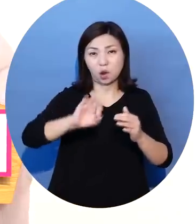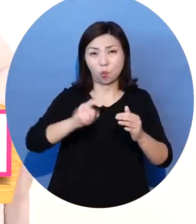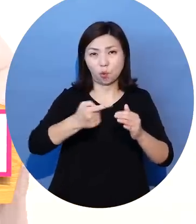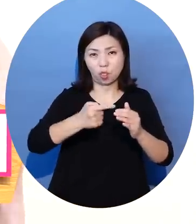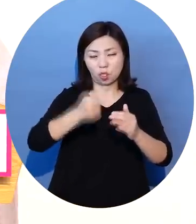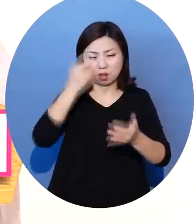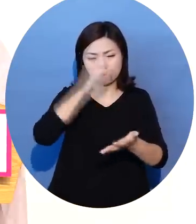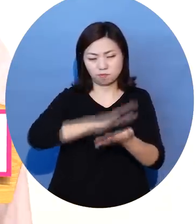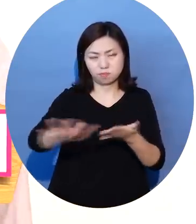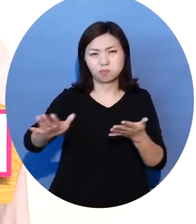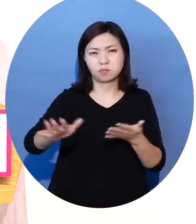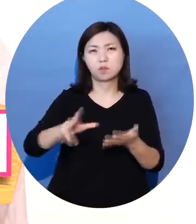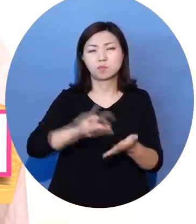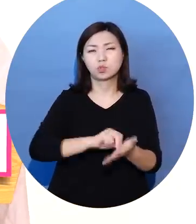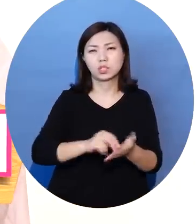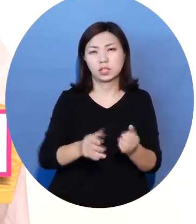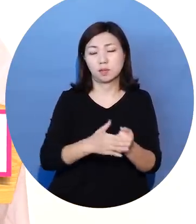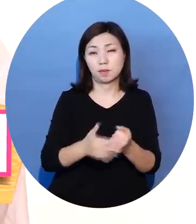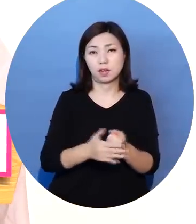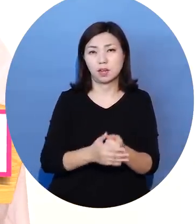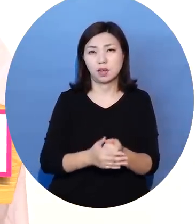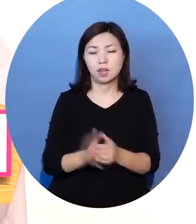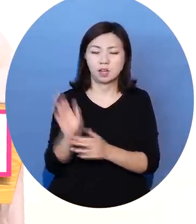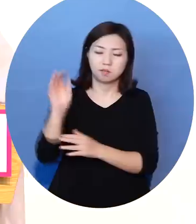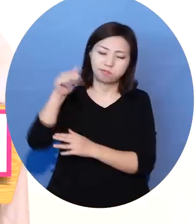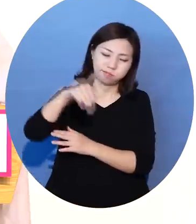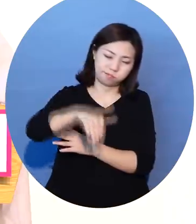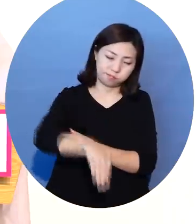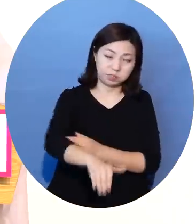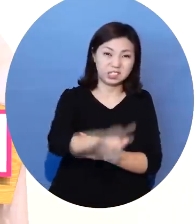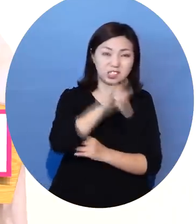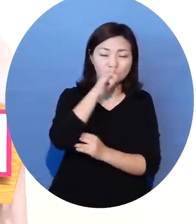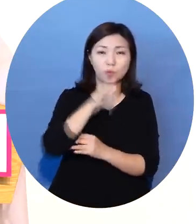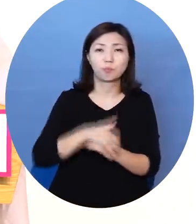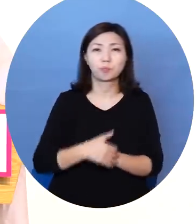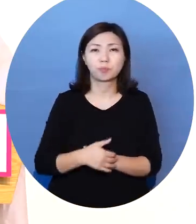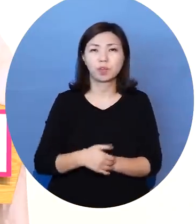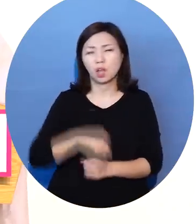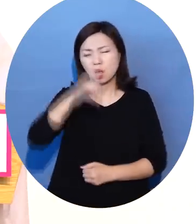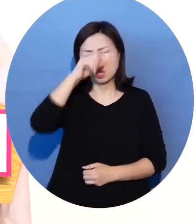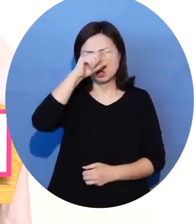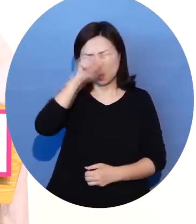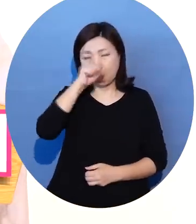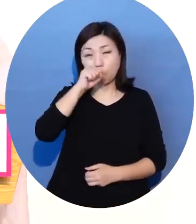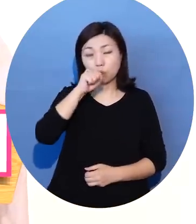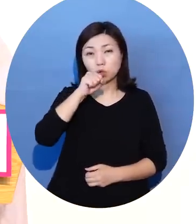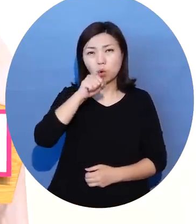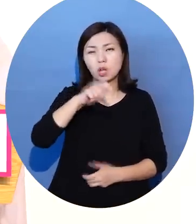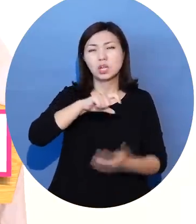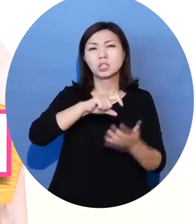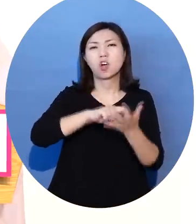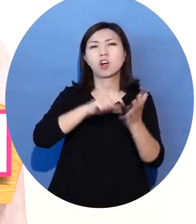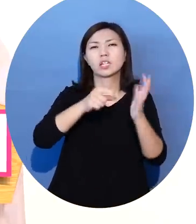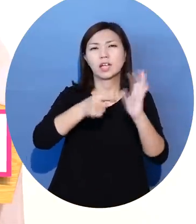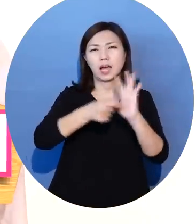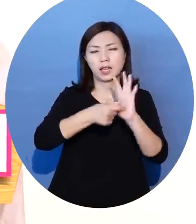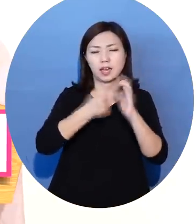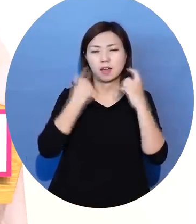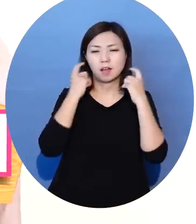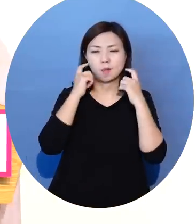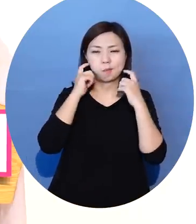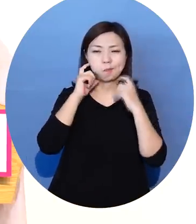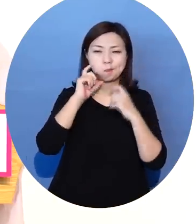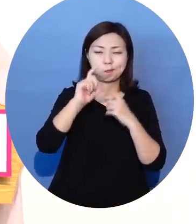이것은 쇠락하는 길로 가게 된다. 그래서 우리가 어떤 좋은 것도 적절하게 유지를